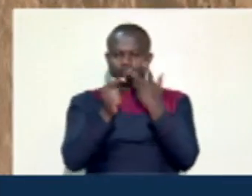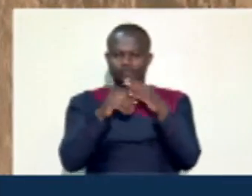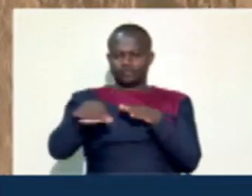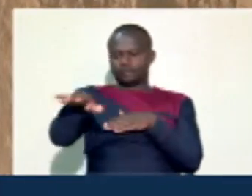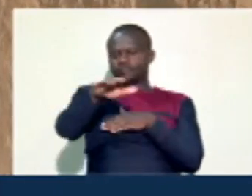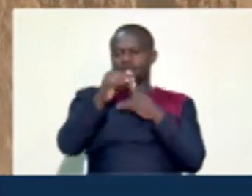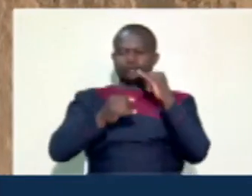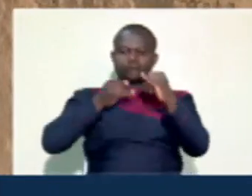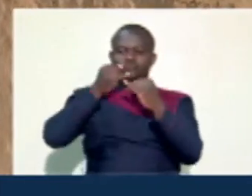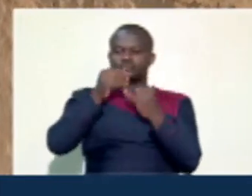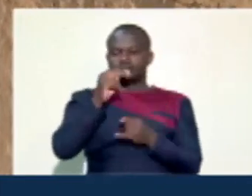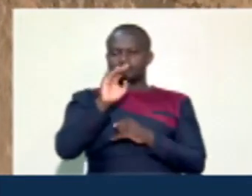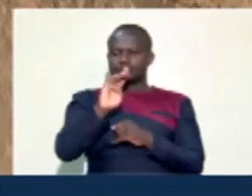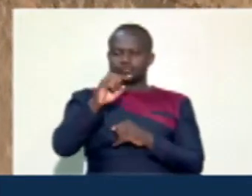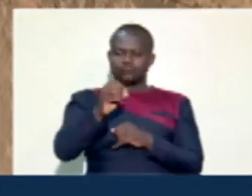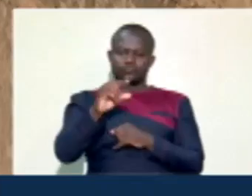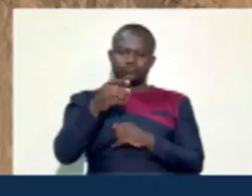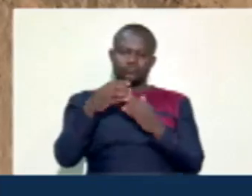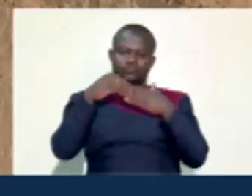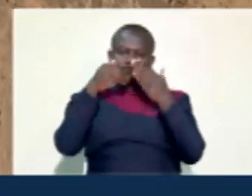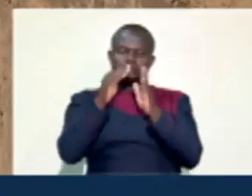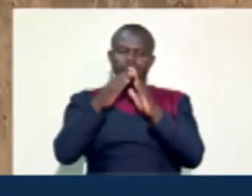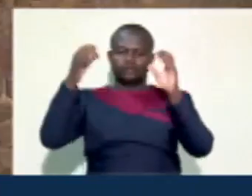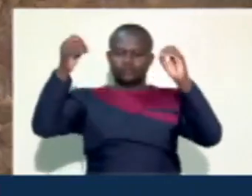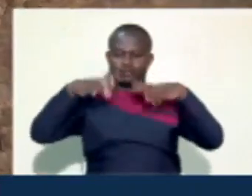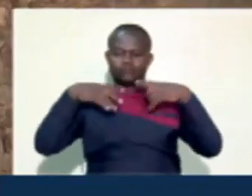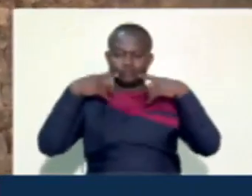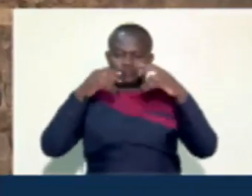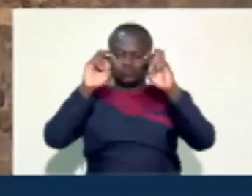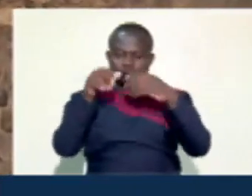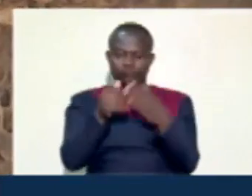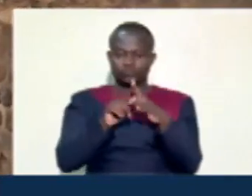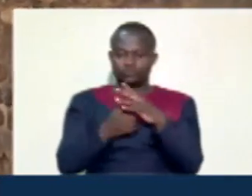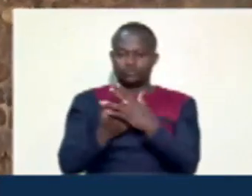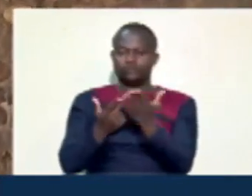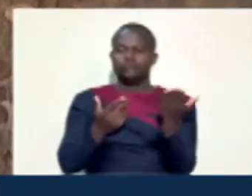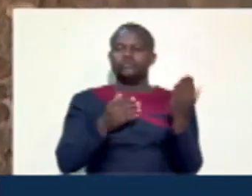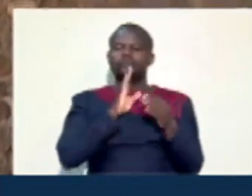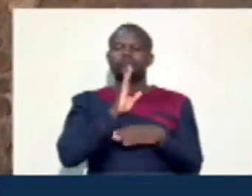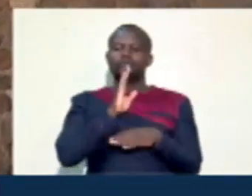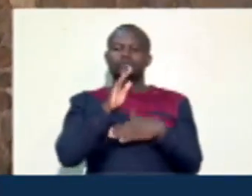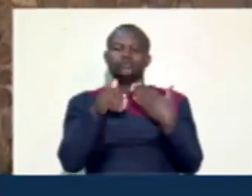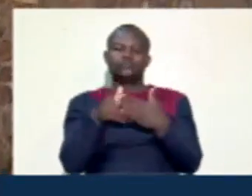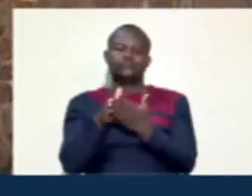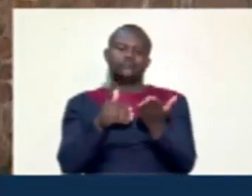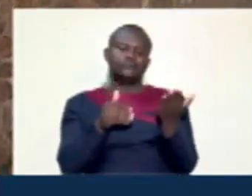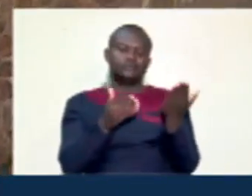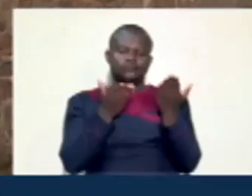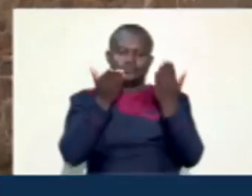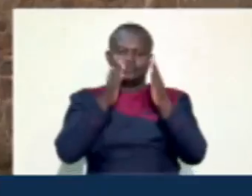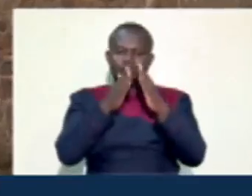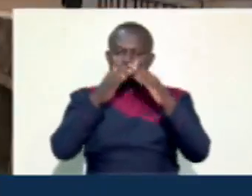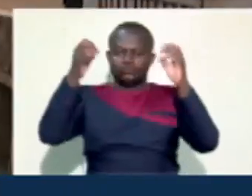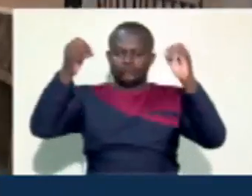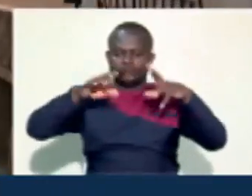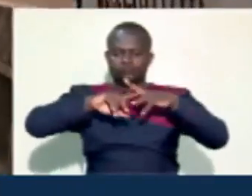gare mpuzamahanga ya Nyabugogo. Ubuyobozi bw'umujyi wa Kigali bwatangaje ko guhera ku cyumweru kuri iki cyumweru umujyi wa